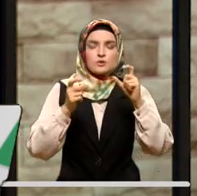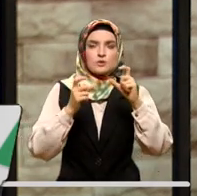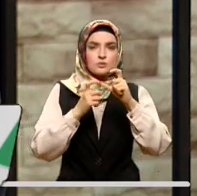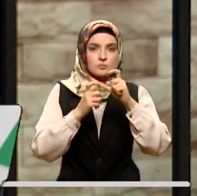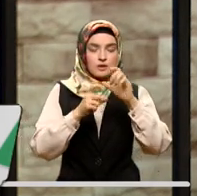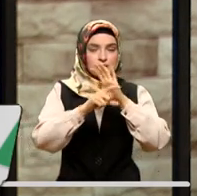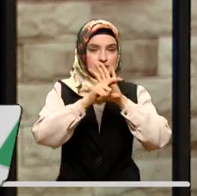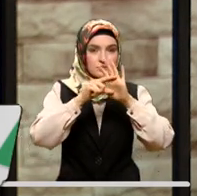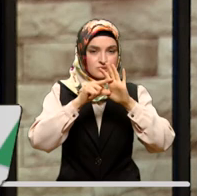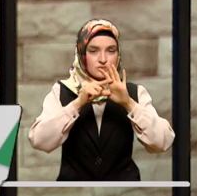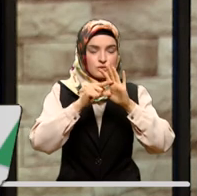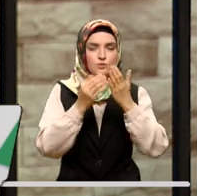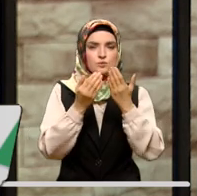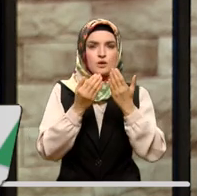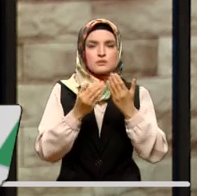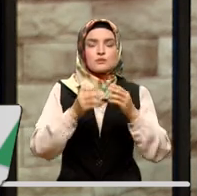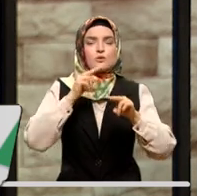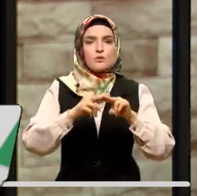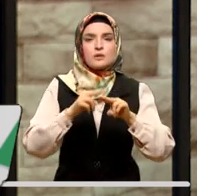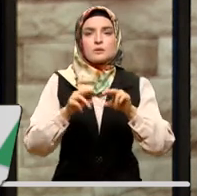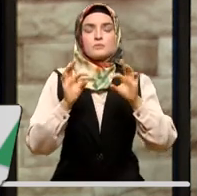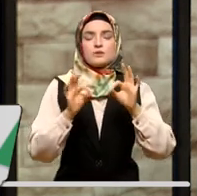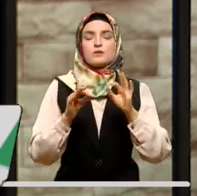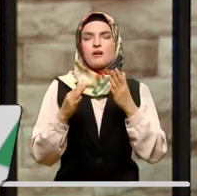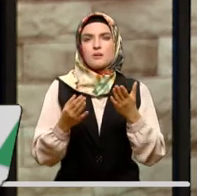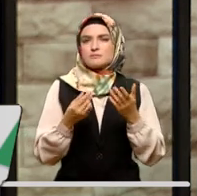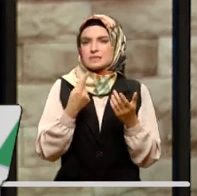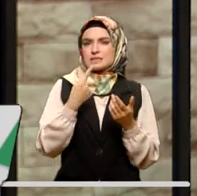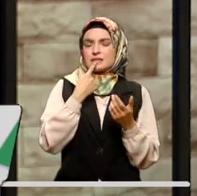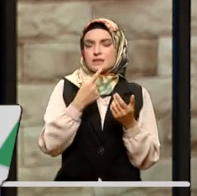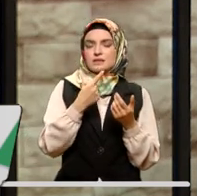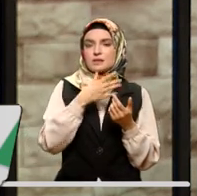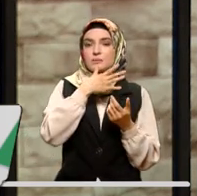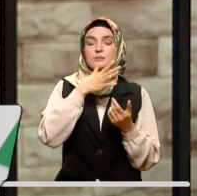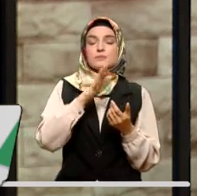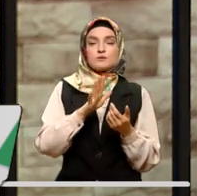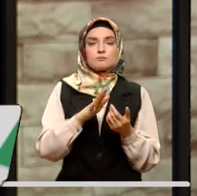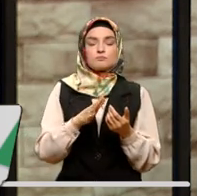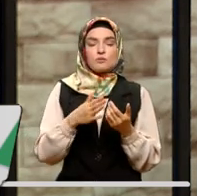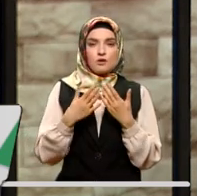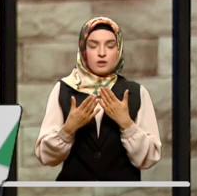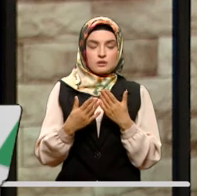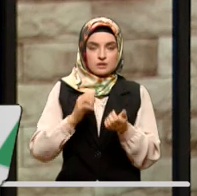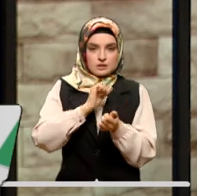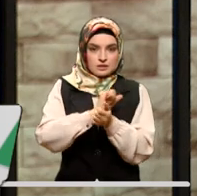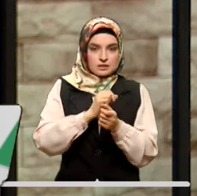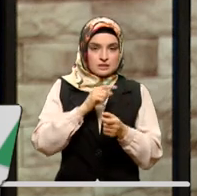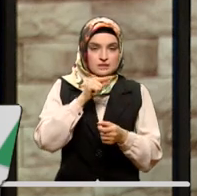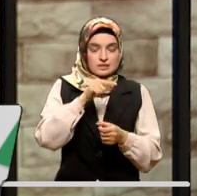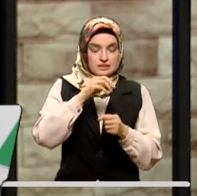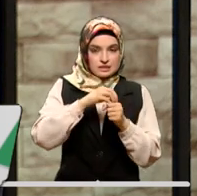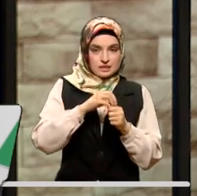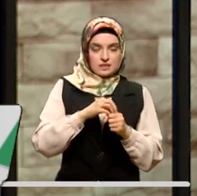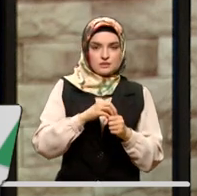çocuk Sübhaneke'yi öğreniyor. Ama Sübhaneke'ye ne dediğini çok bilmiyor. Hı hı. Hatta aile arasında onu öğrendiği